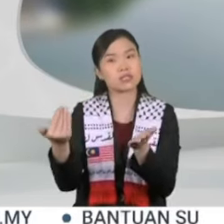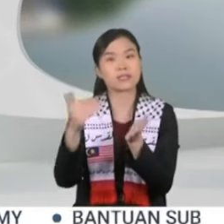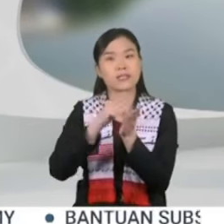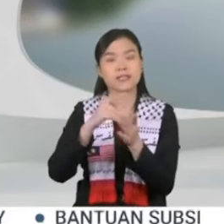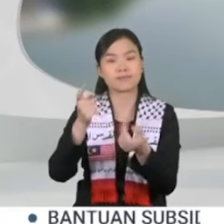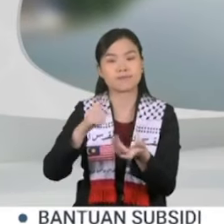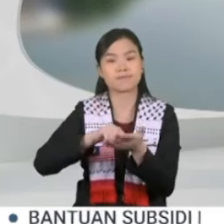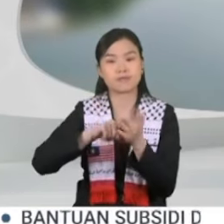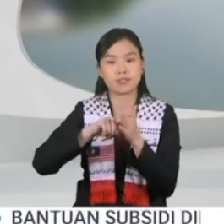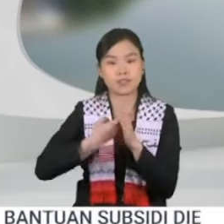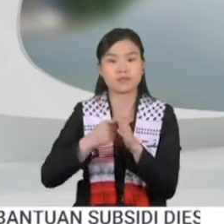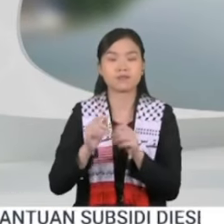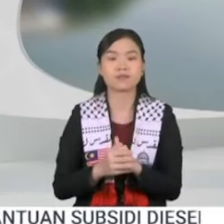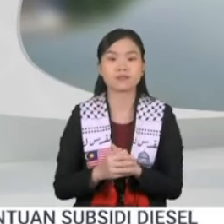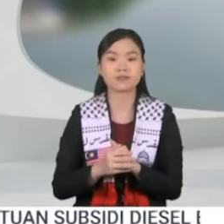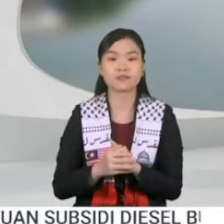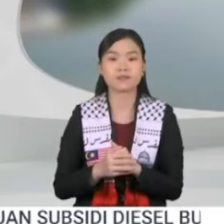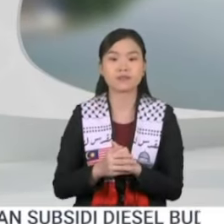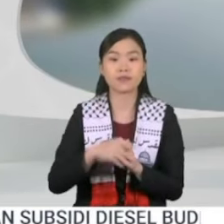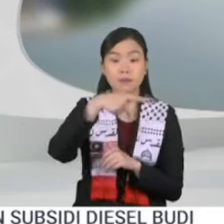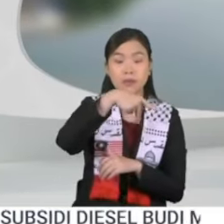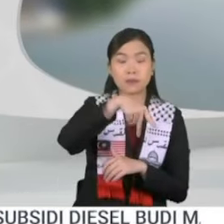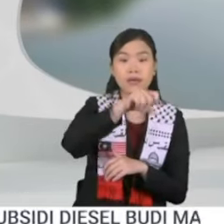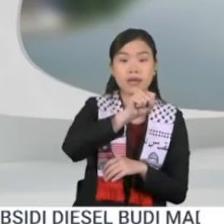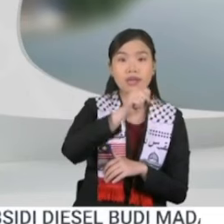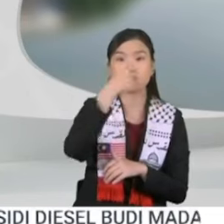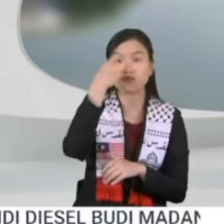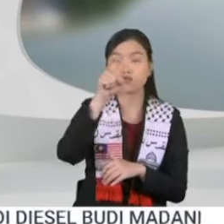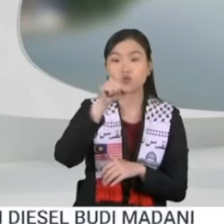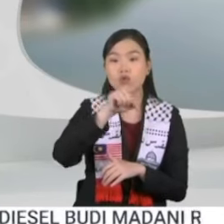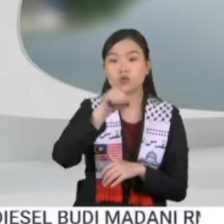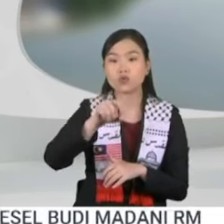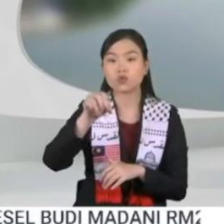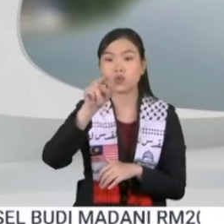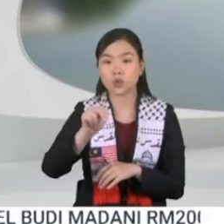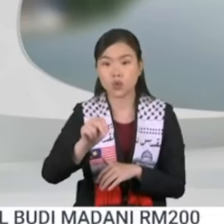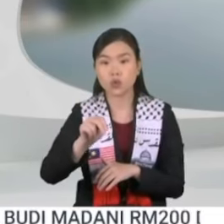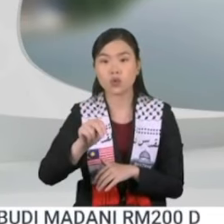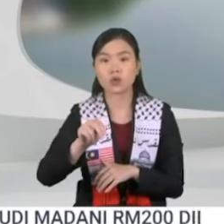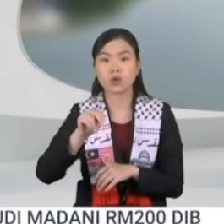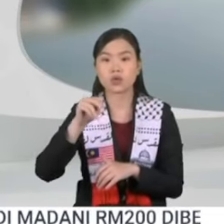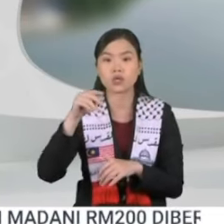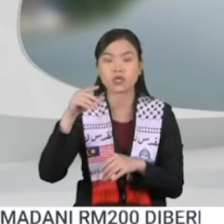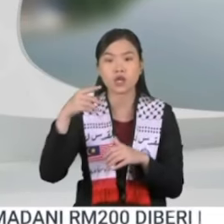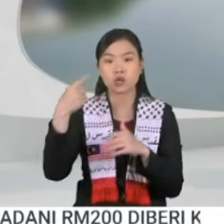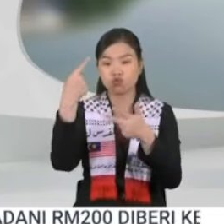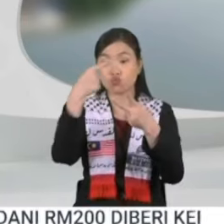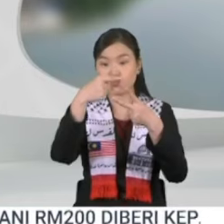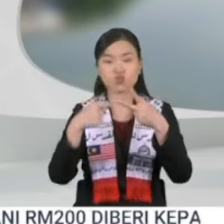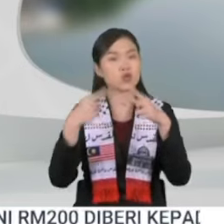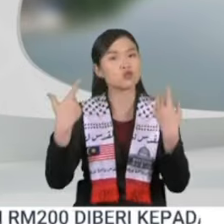Sementara itu, dua pusat pemindahan sementara PPS banjir bagi zon Suasa dan zon Bangkalalak siap siaga diaktifkan sekiranya